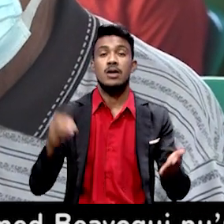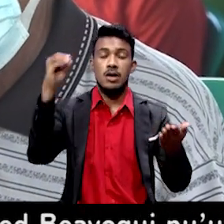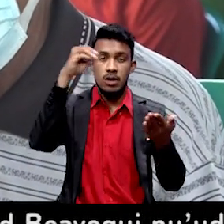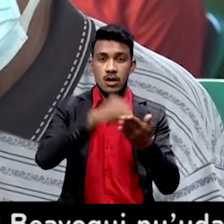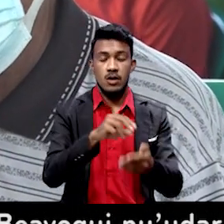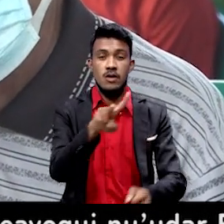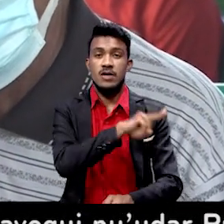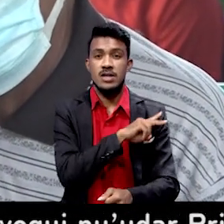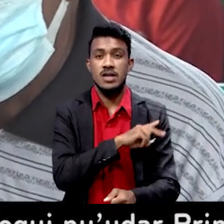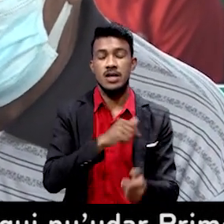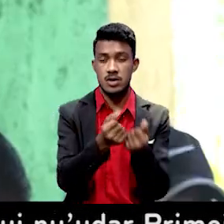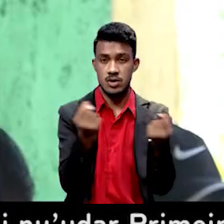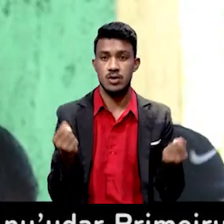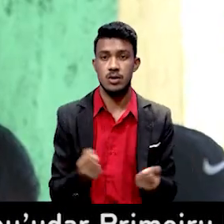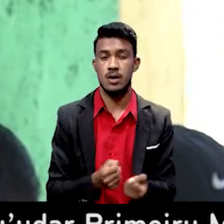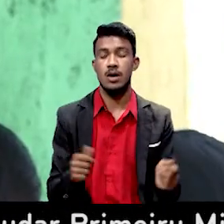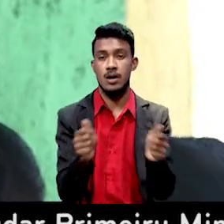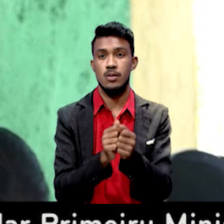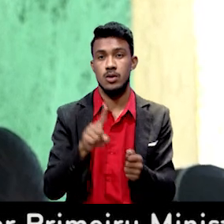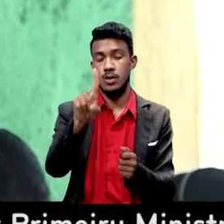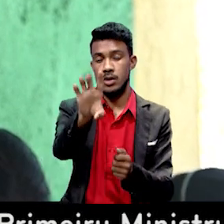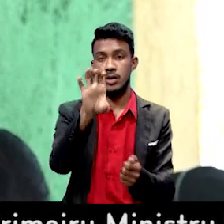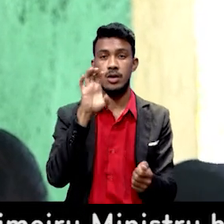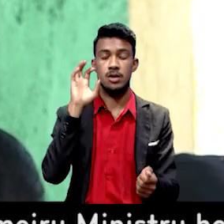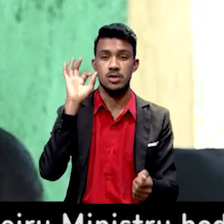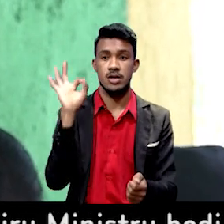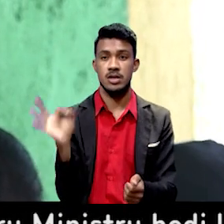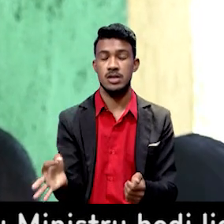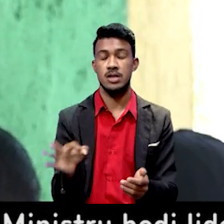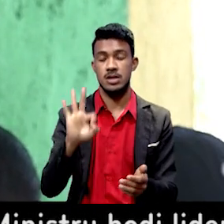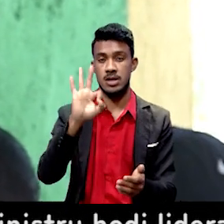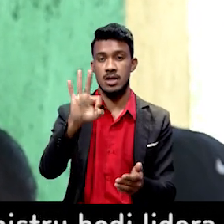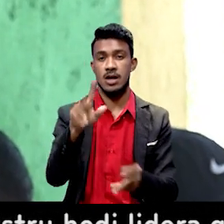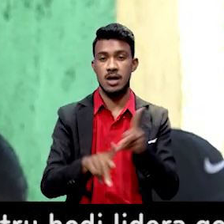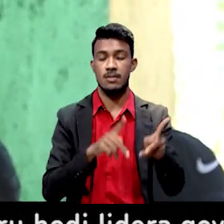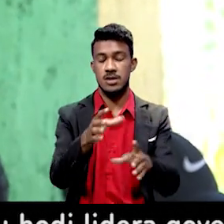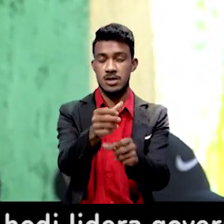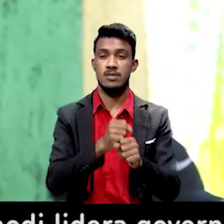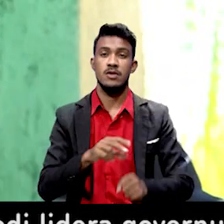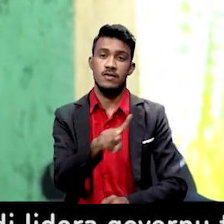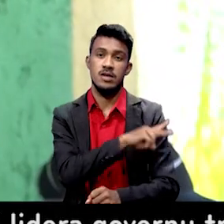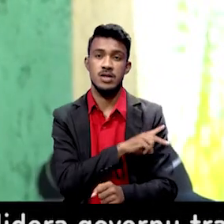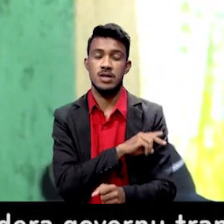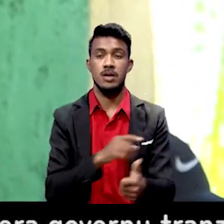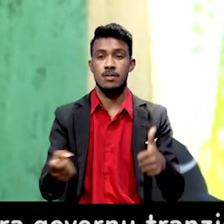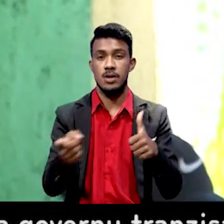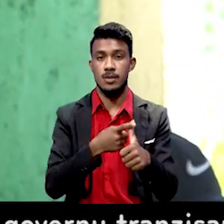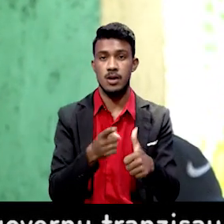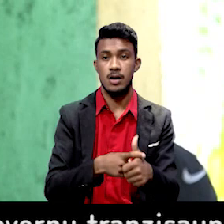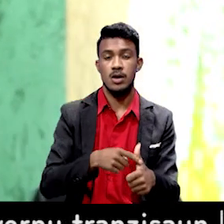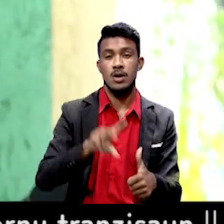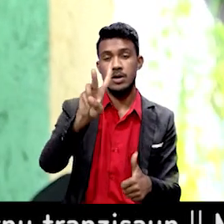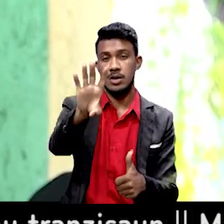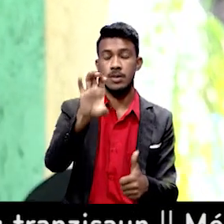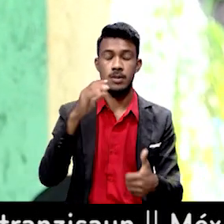suku makadari hamutu kriung ida atau surua racing. Husi nomor ne sidang ne besimu ono vaksina dosi dahulu besik atau surua